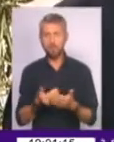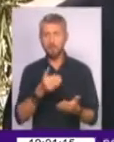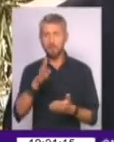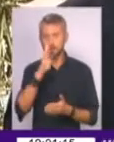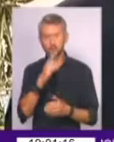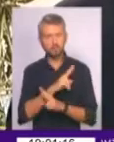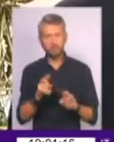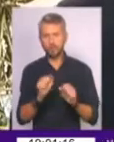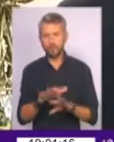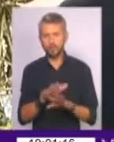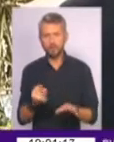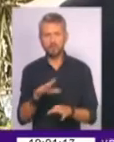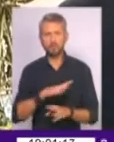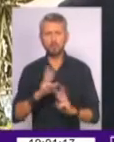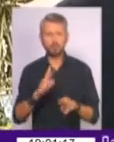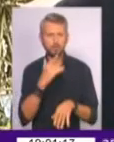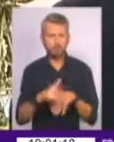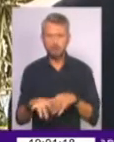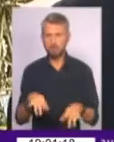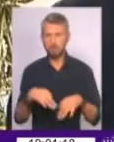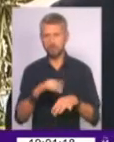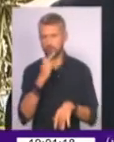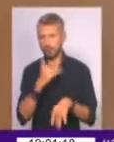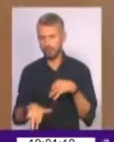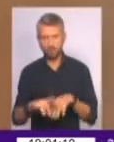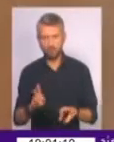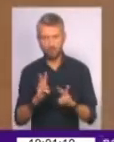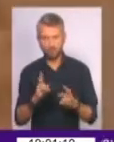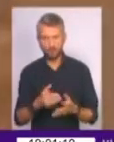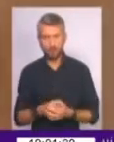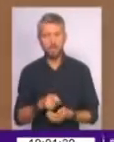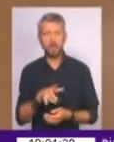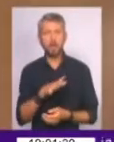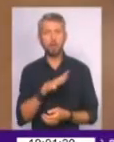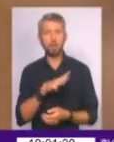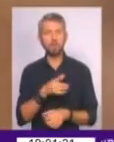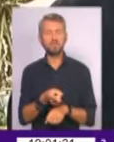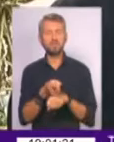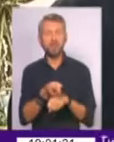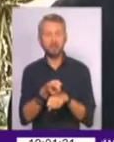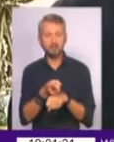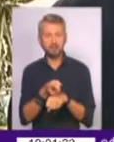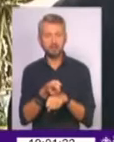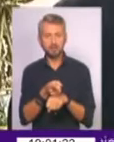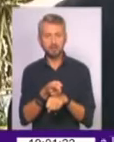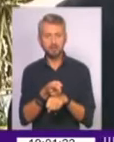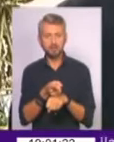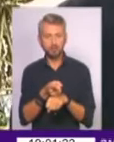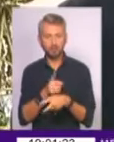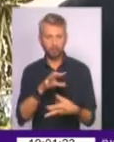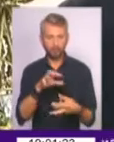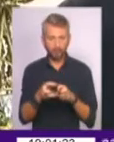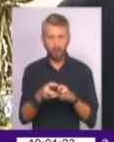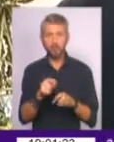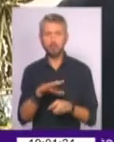То, що там ще були машини повністю згорівші, навіть рама згорівша. Там був танк скорючений, і там два тіла